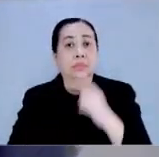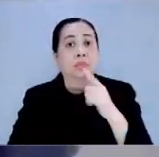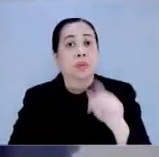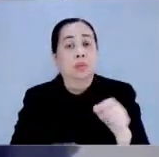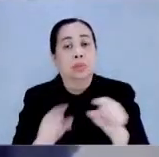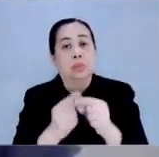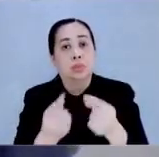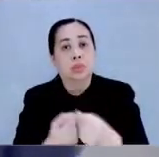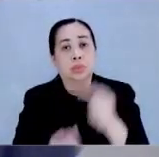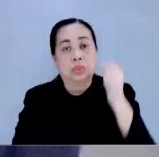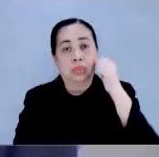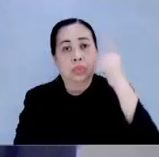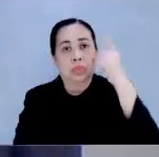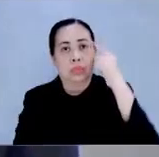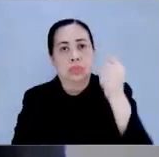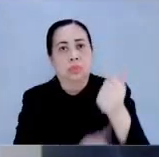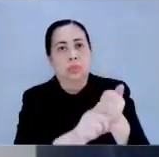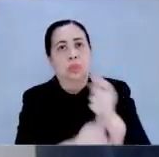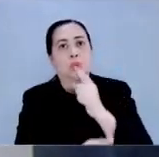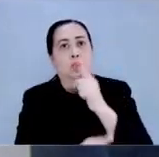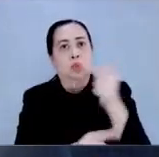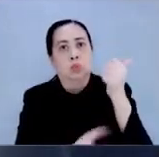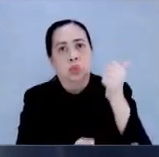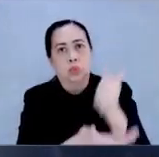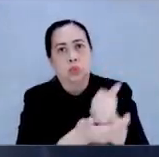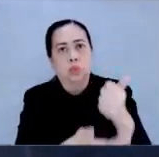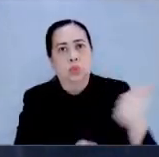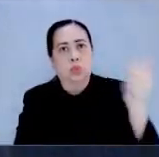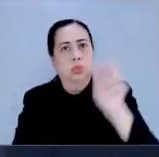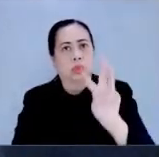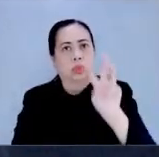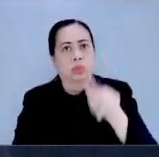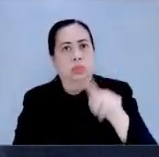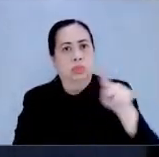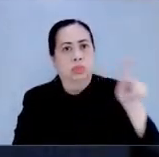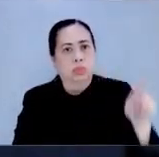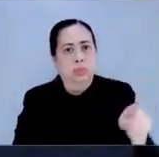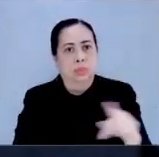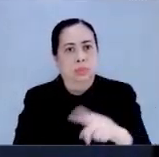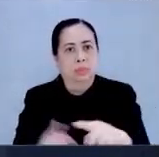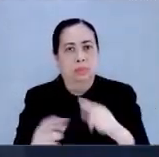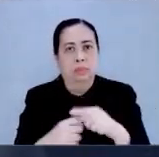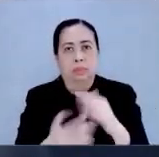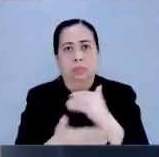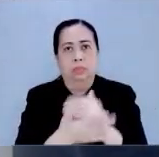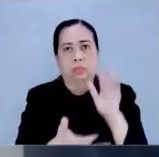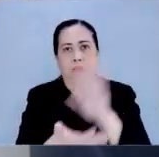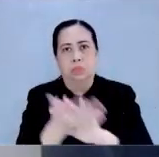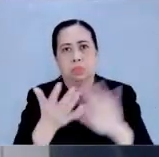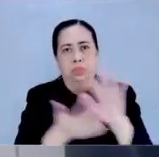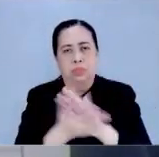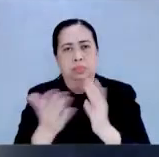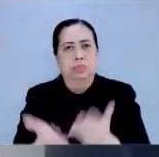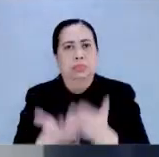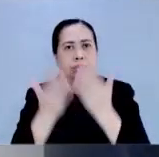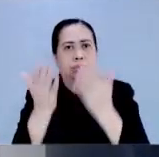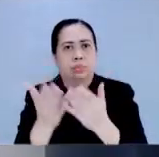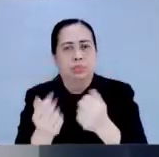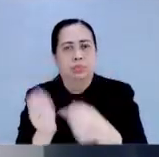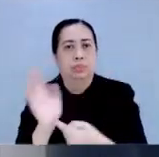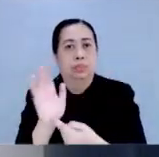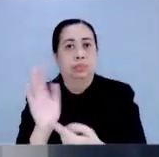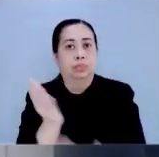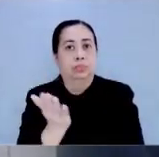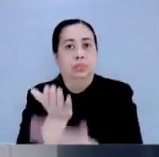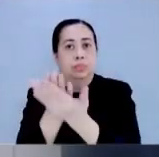kampo ni Quiboloy, sila ang tunay na otorisado sa WPP. Pero para iwas gulo, maghahain na lang daw sila ng manifestation